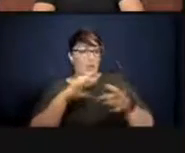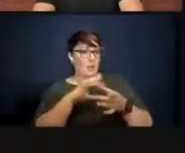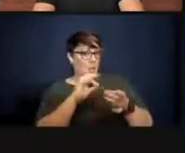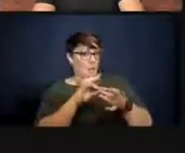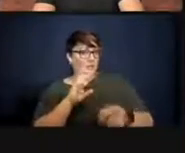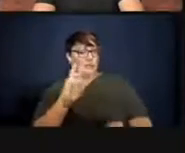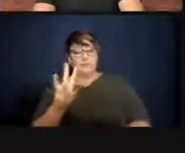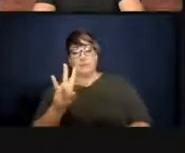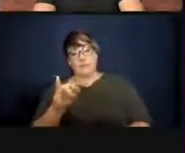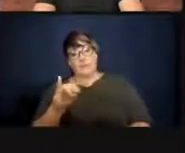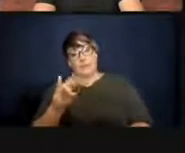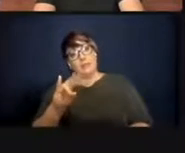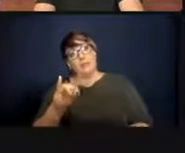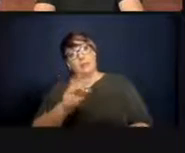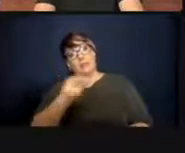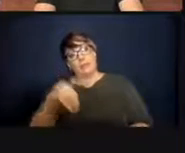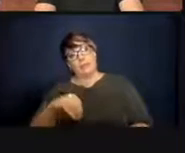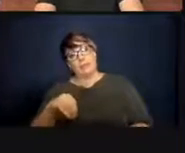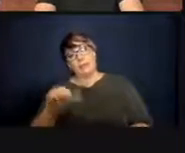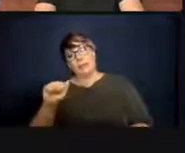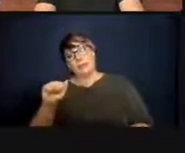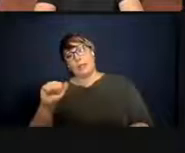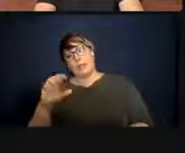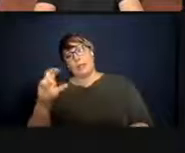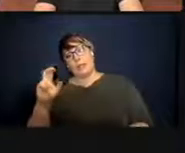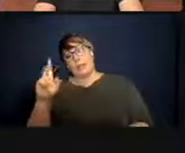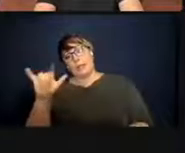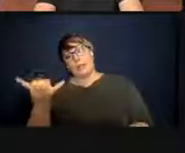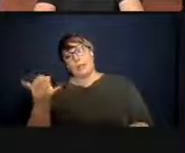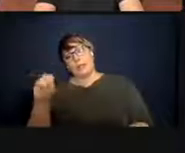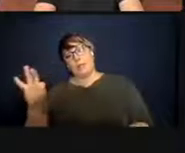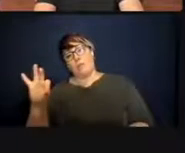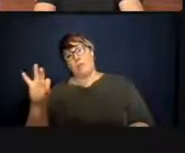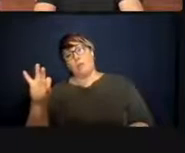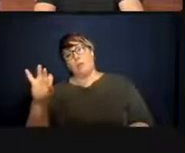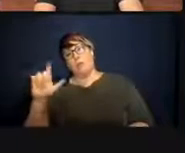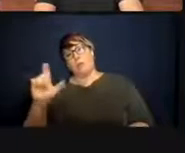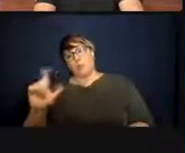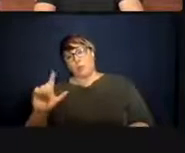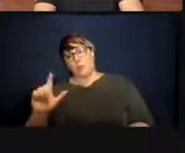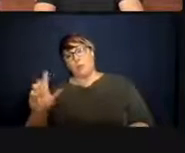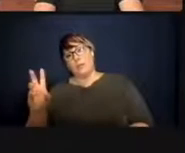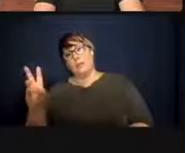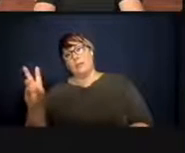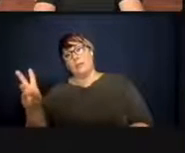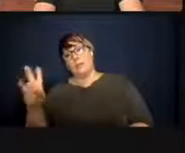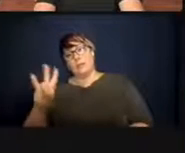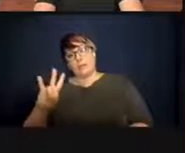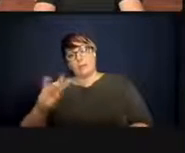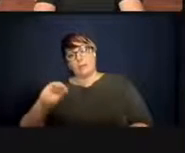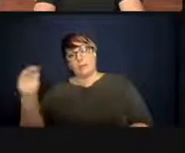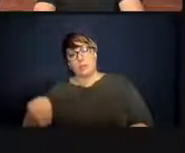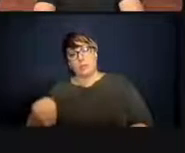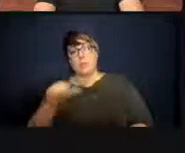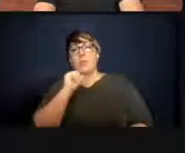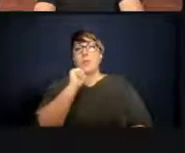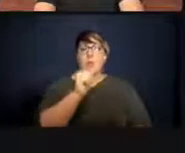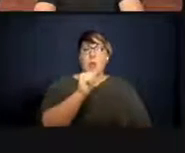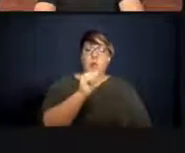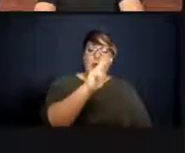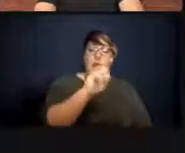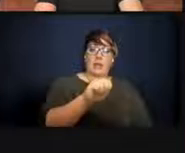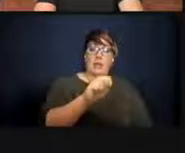بأن 70% من الطلاب أو 60% من غير الأكاديميين في